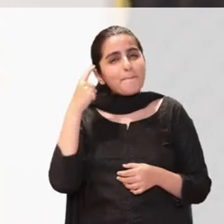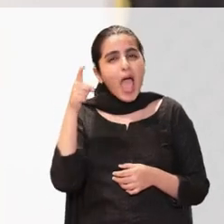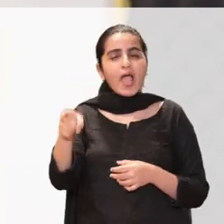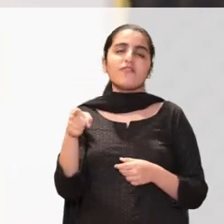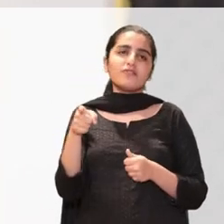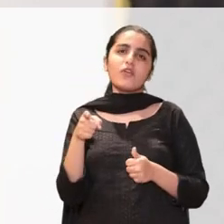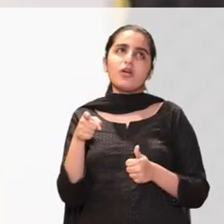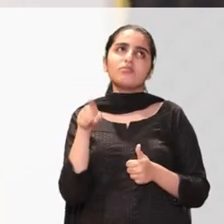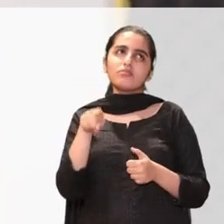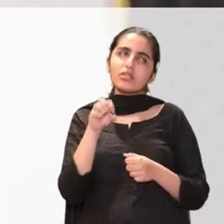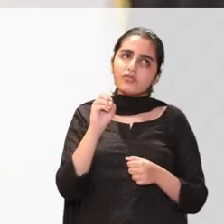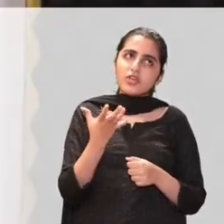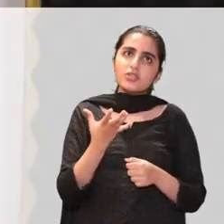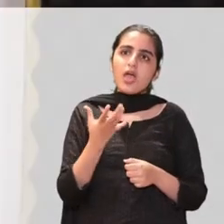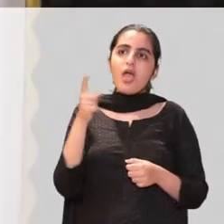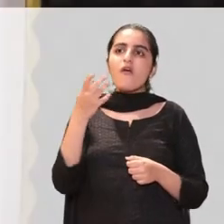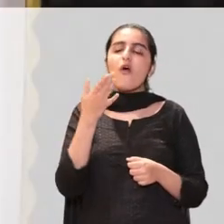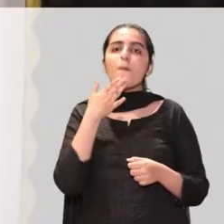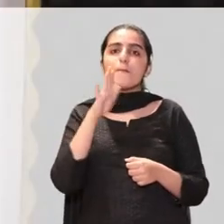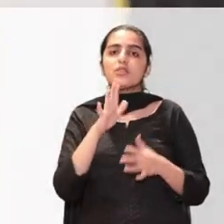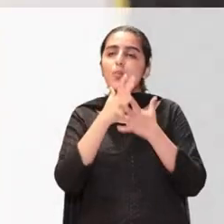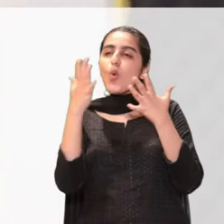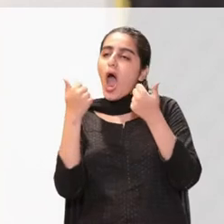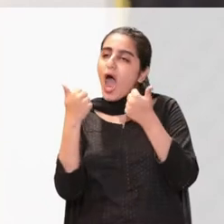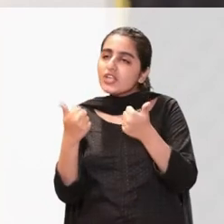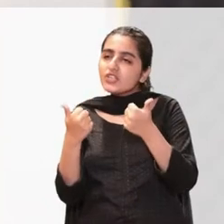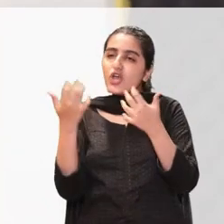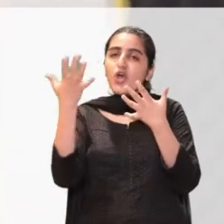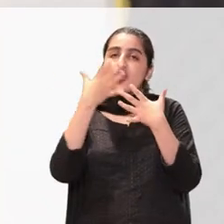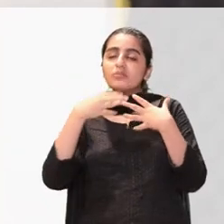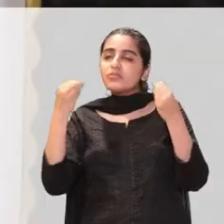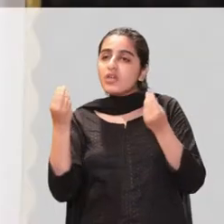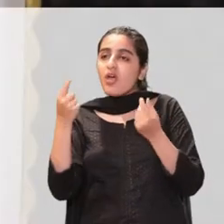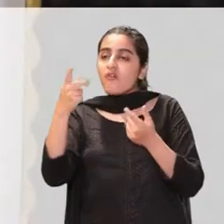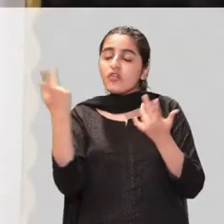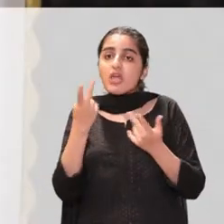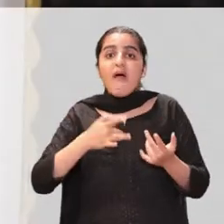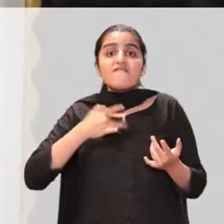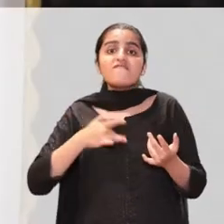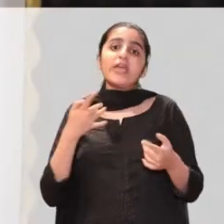बैकेम फिल्म आईएस अलसो ए नाटक अच्छा लगता कि अब चैनल शीघ्र